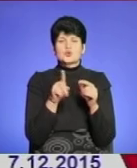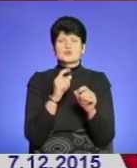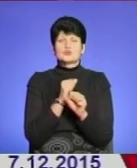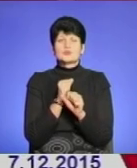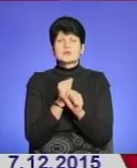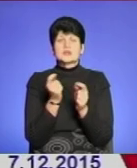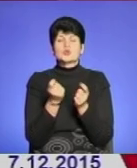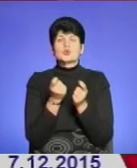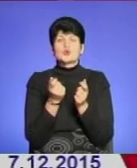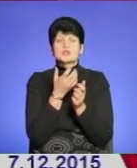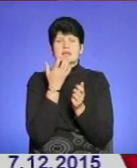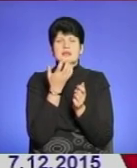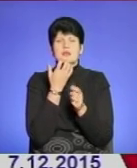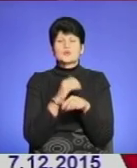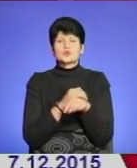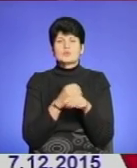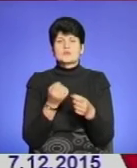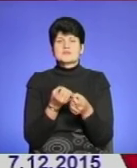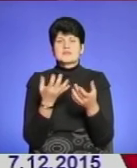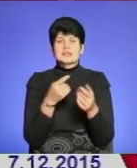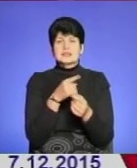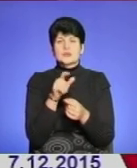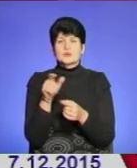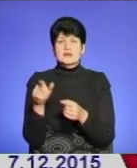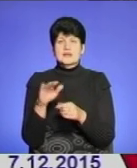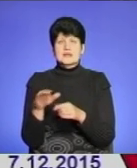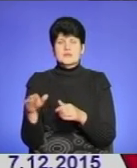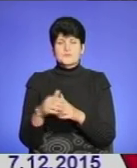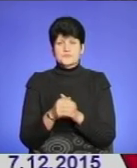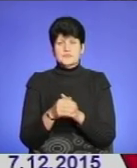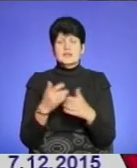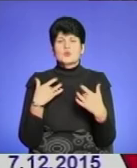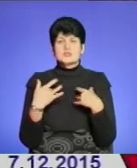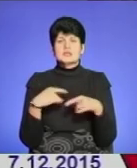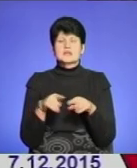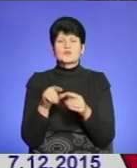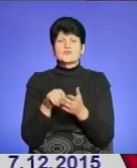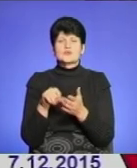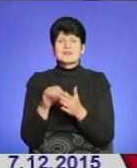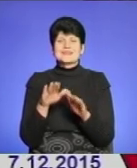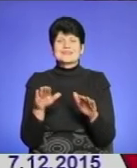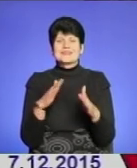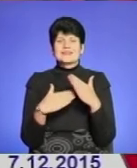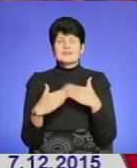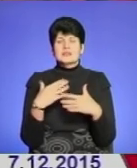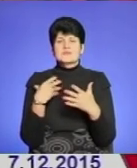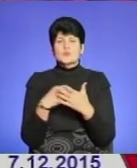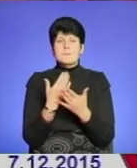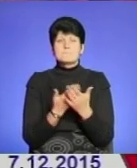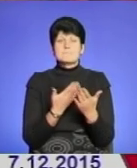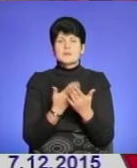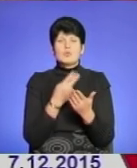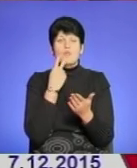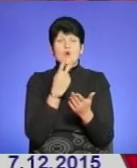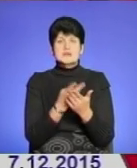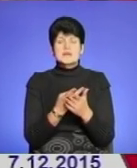трошки теплого, доброго, світлого для тих людей, для тих діток. На концерті також виступали діти-інваліди. Своїм прикладом вони